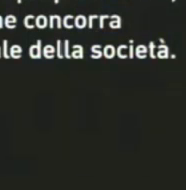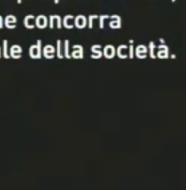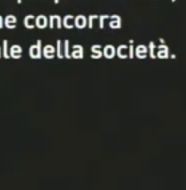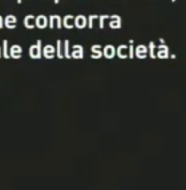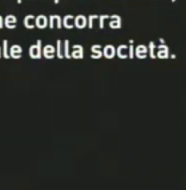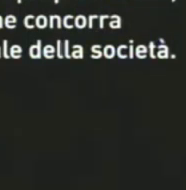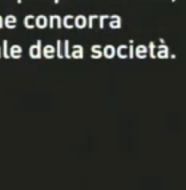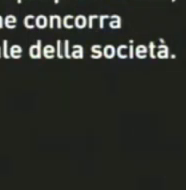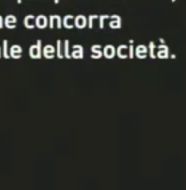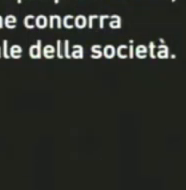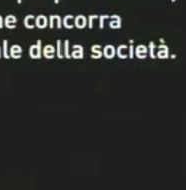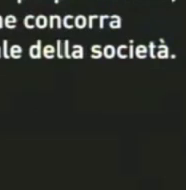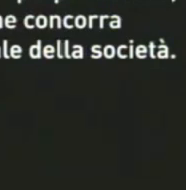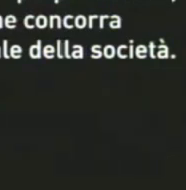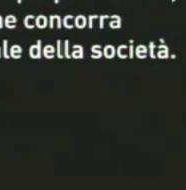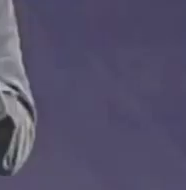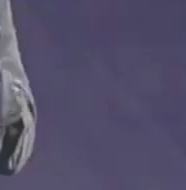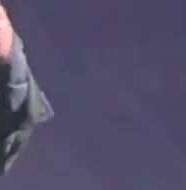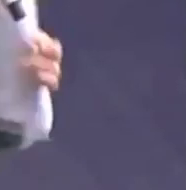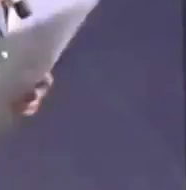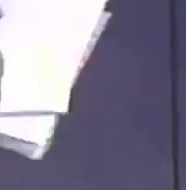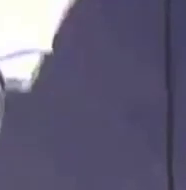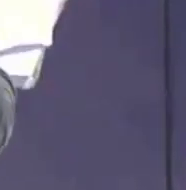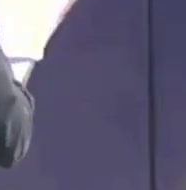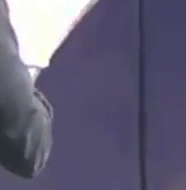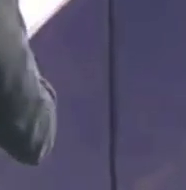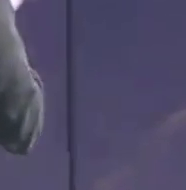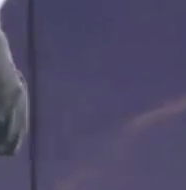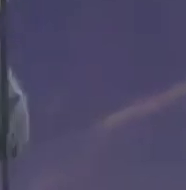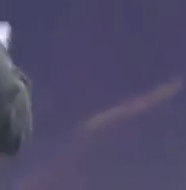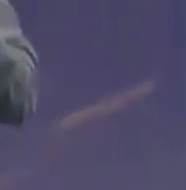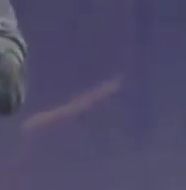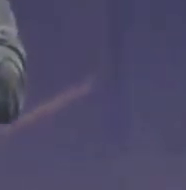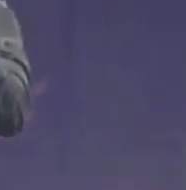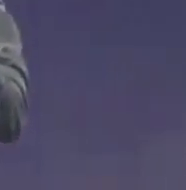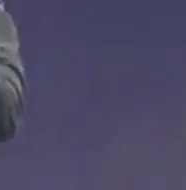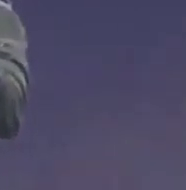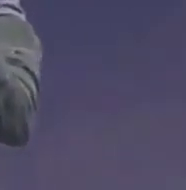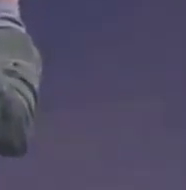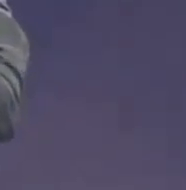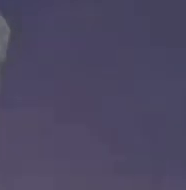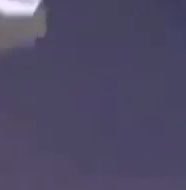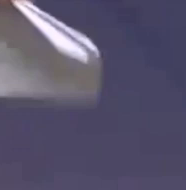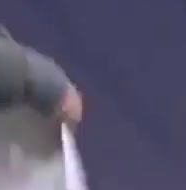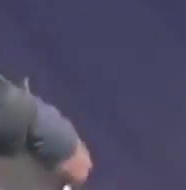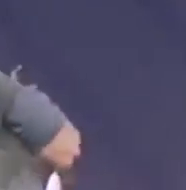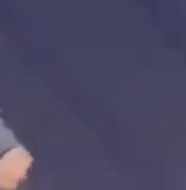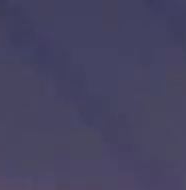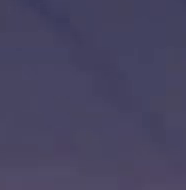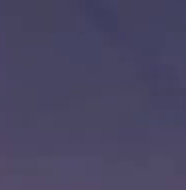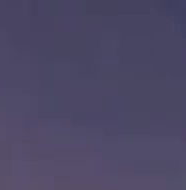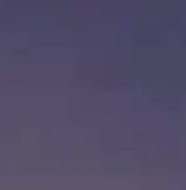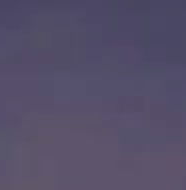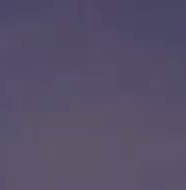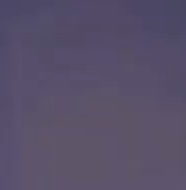lavoro serve per migliorare e elevare la società. E allora di lavoro vorrei che ci parlasse Fausto, che si presenta. Fausto, facciamogli un